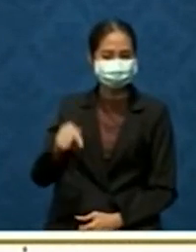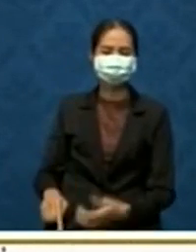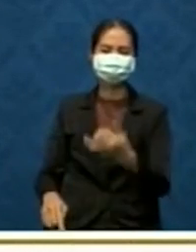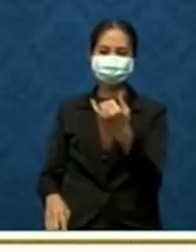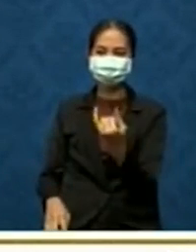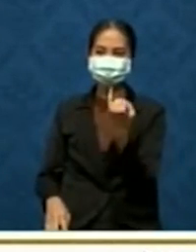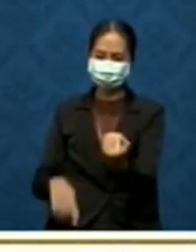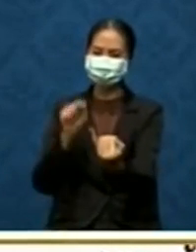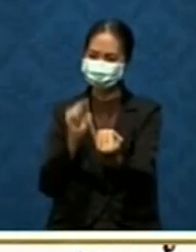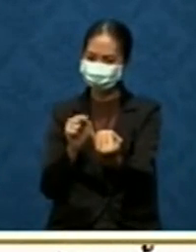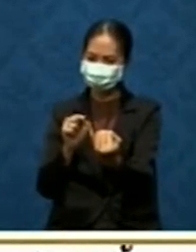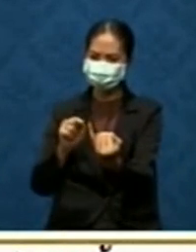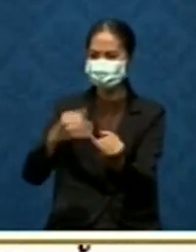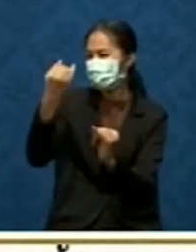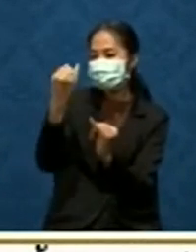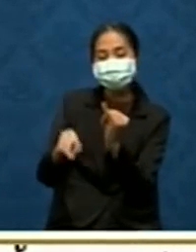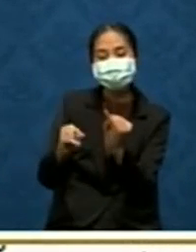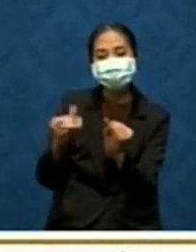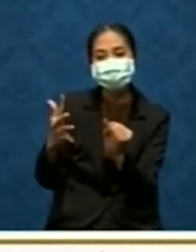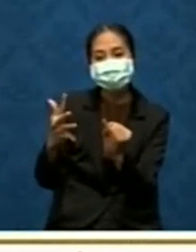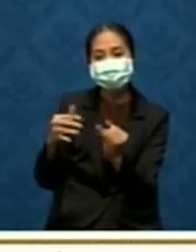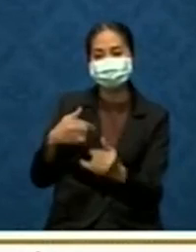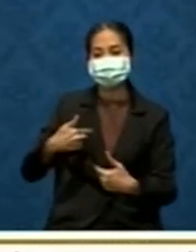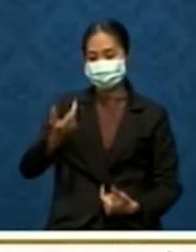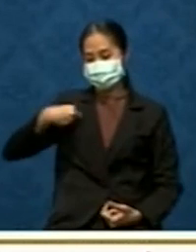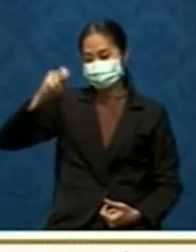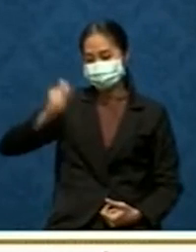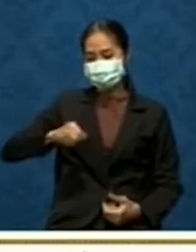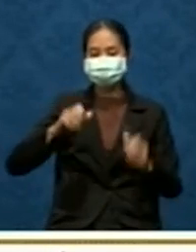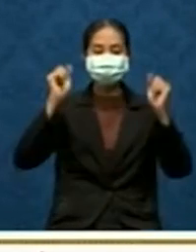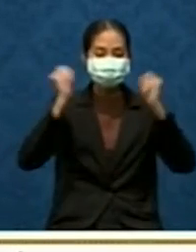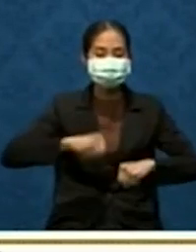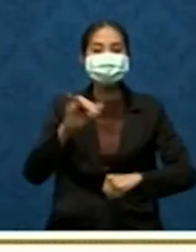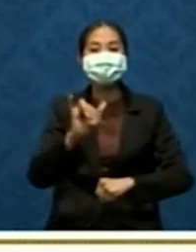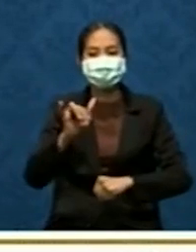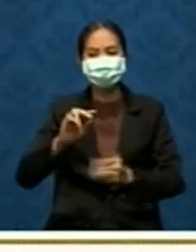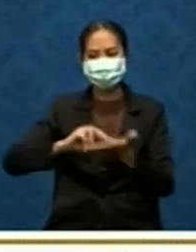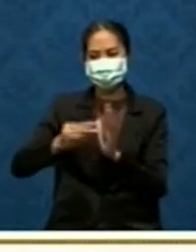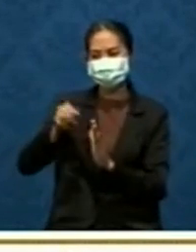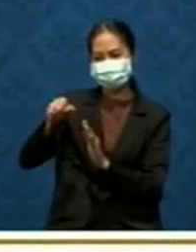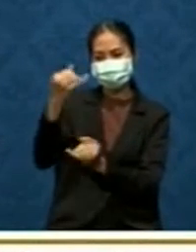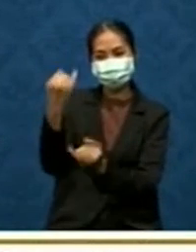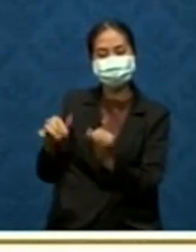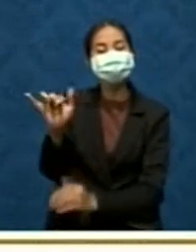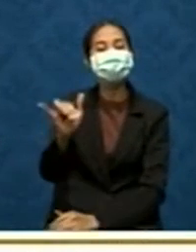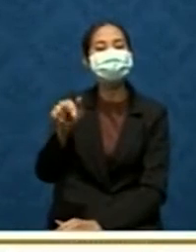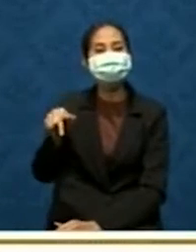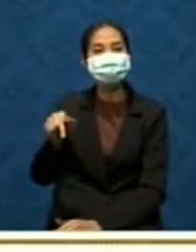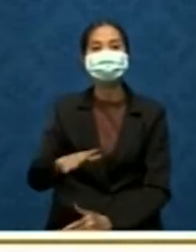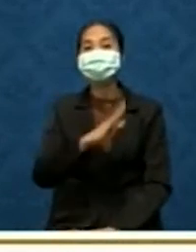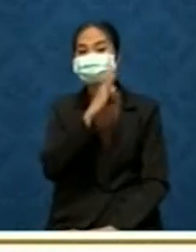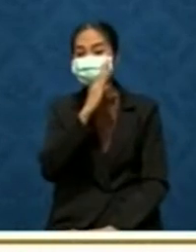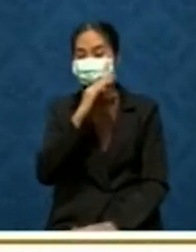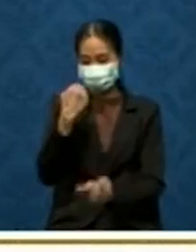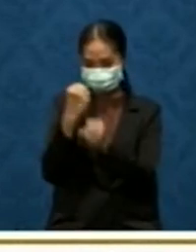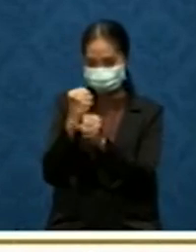ผิดก่อนมีคำพิพากษาอันถึงที่สุดแสดงว่าบุคคลใดกระทำความผิดจะปฏิบั